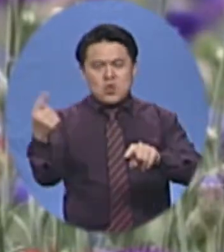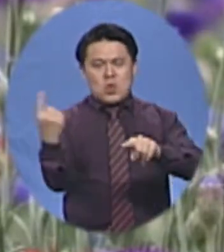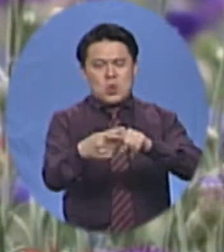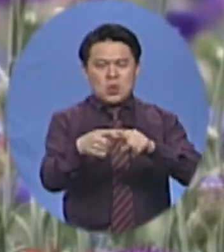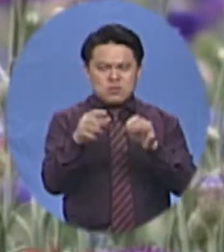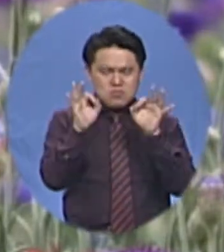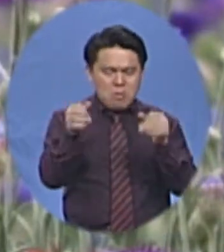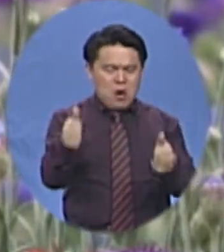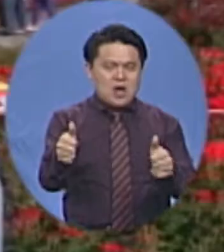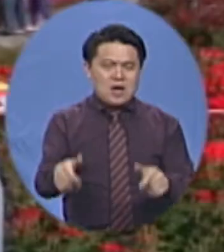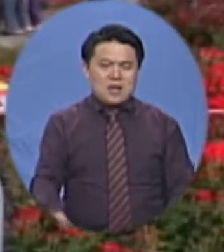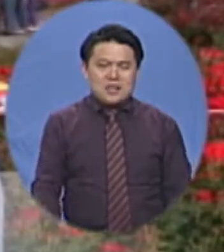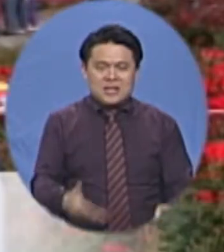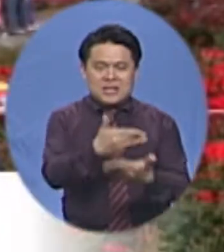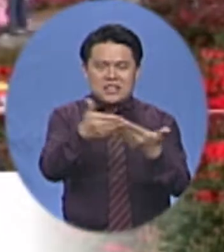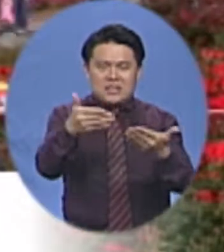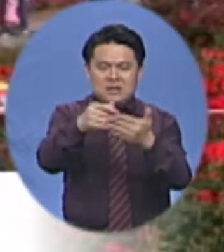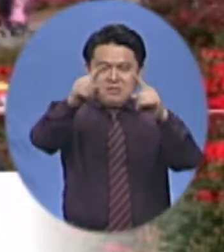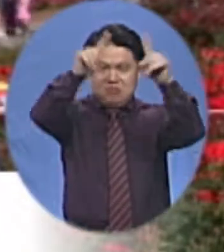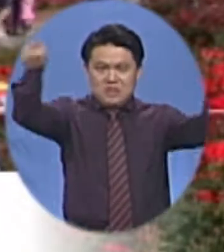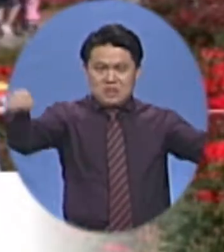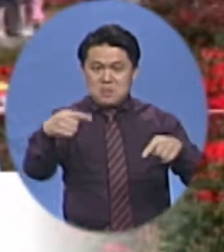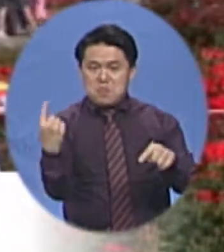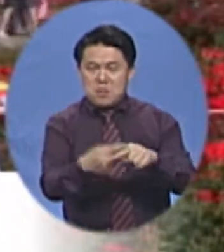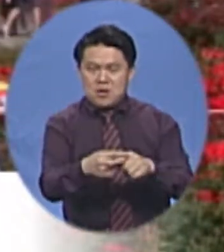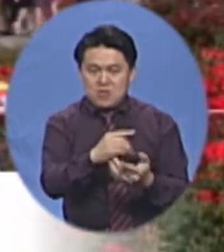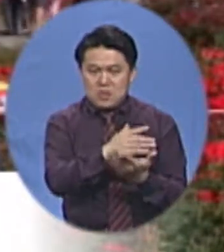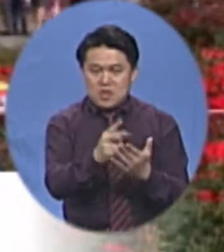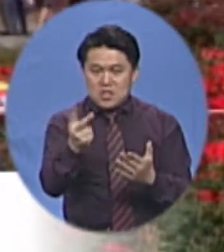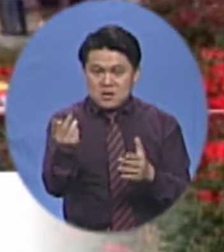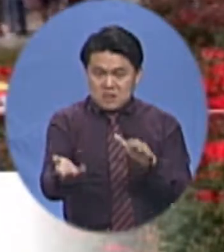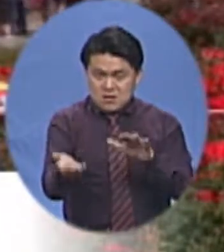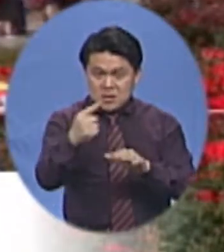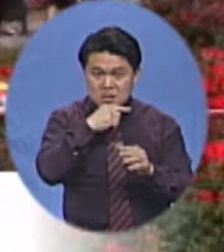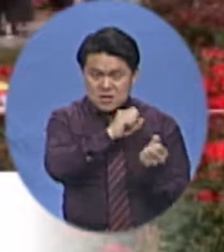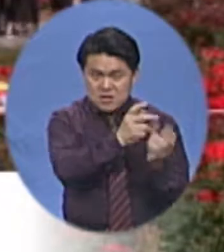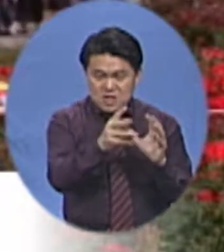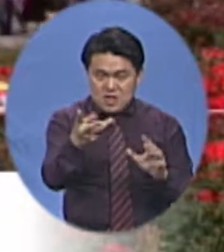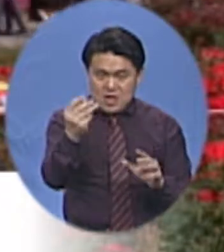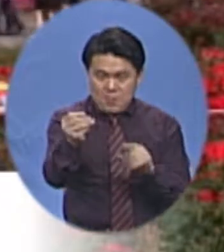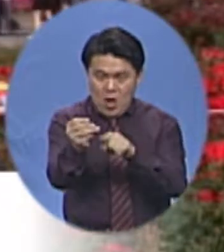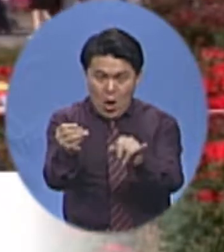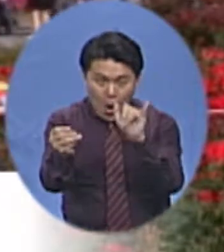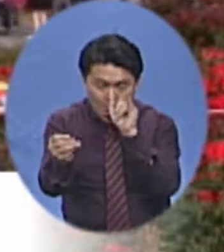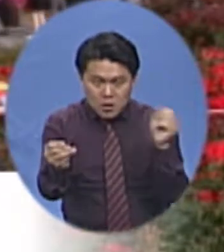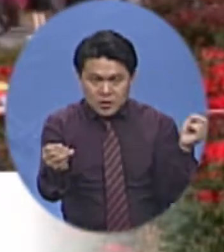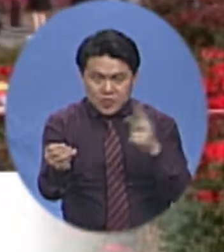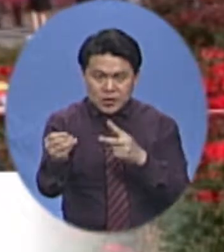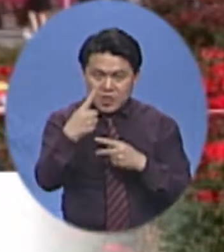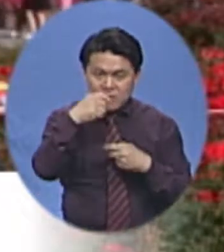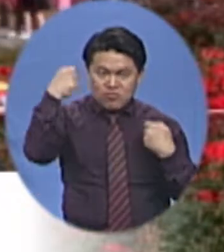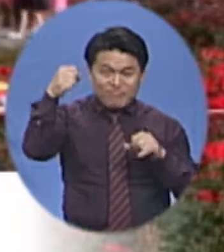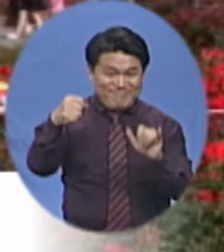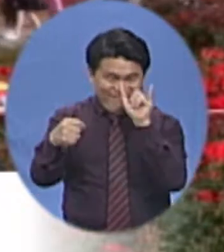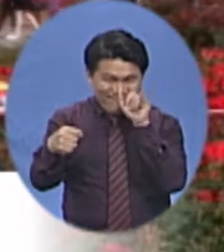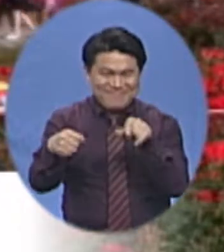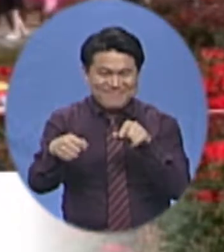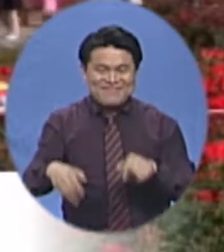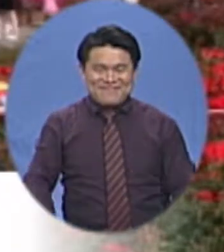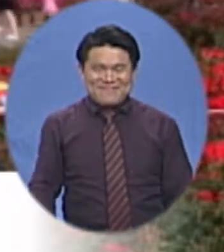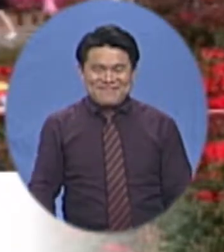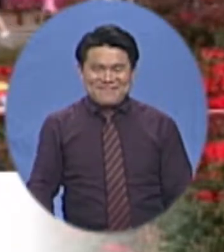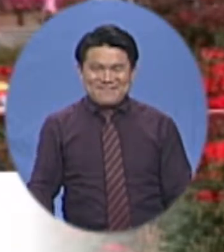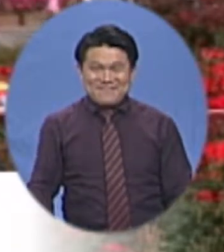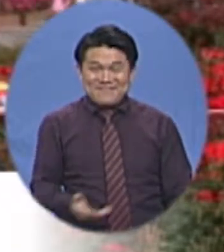수채화를 그려냅니다. 200종류가 넘는 화려한 장미 300만 송이가 있고 멋진 공연도 준비되어